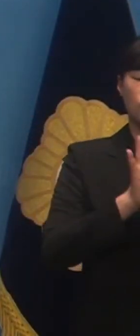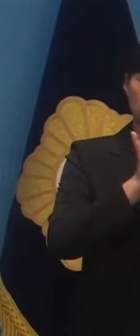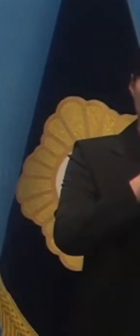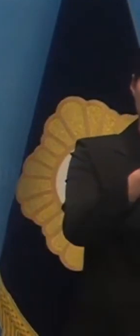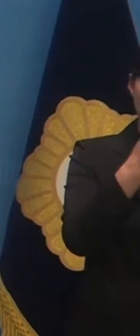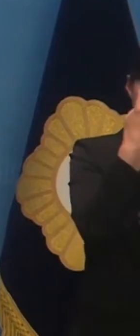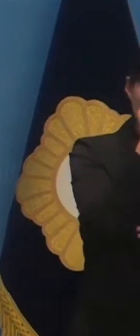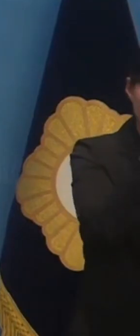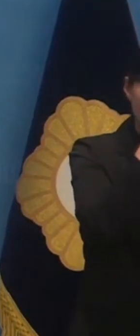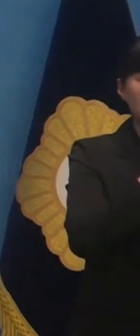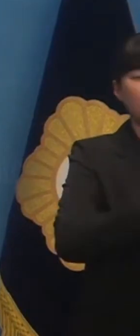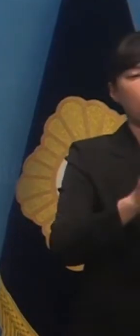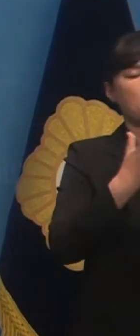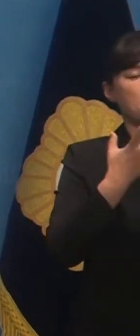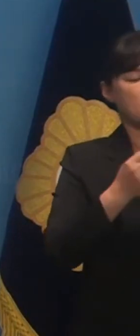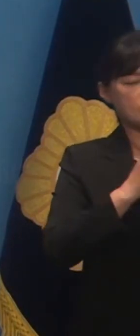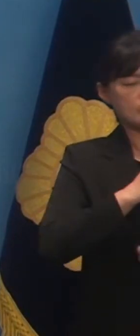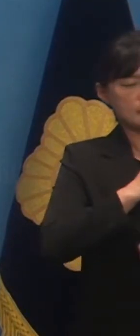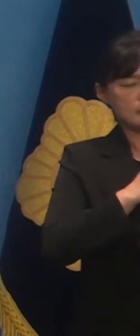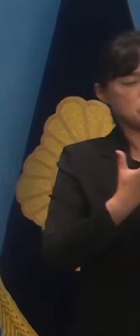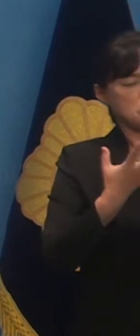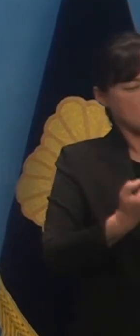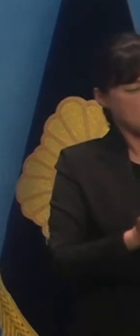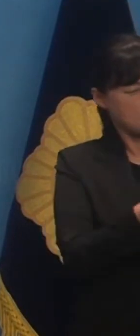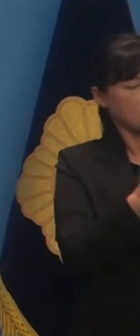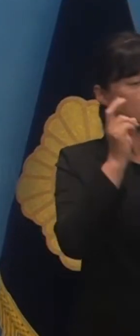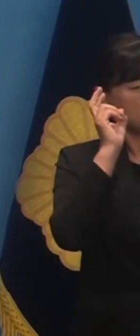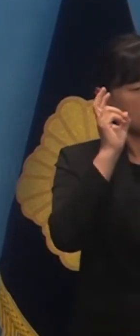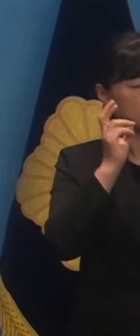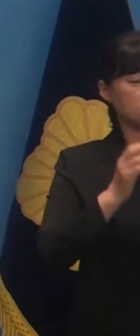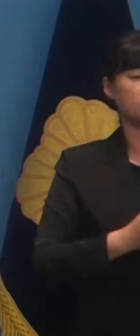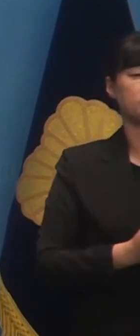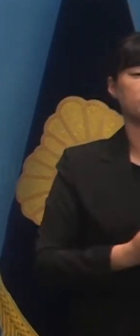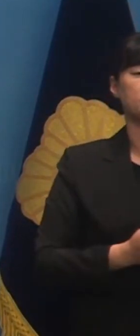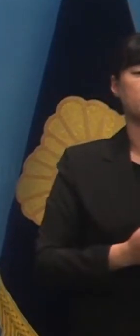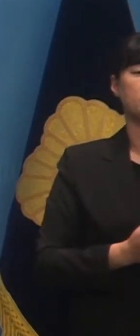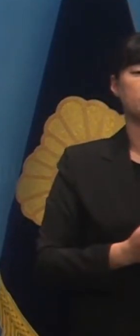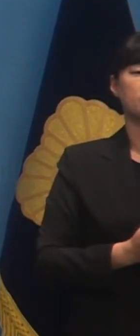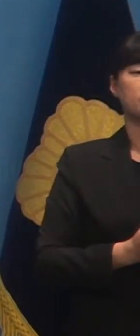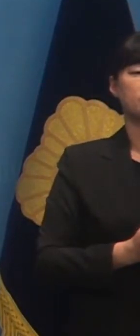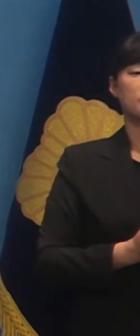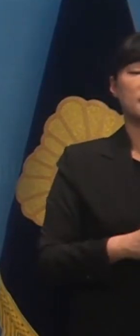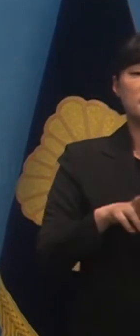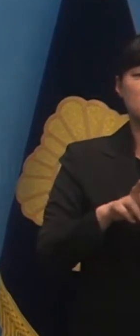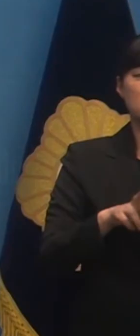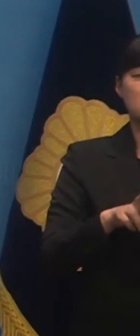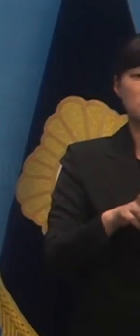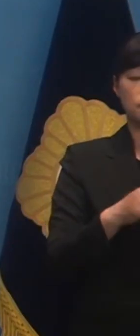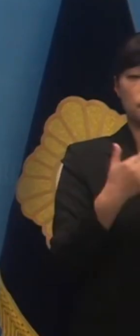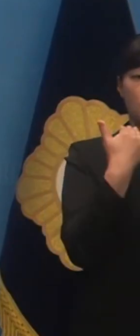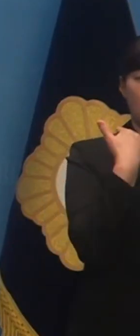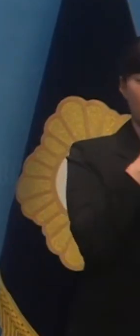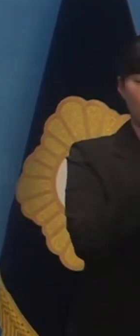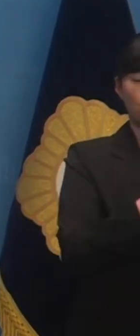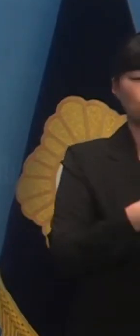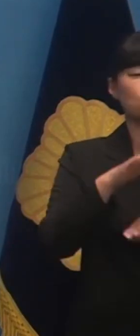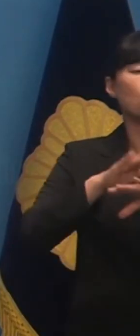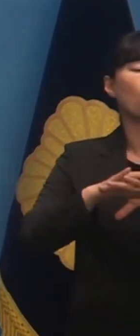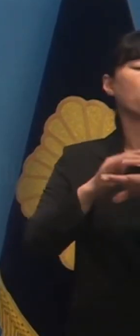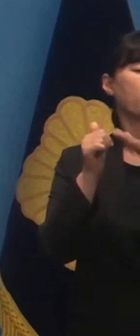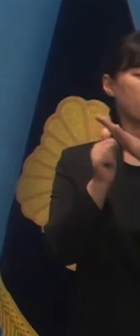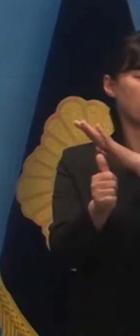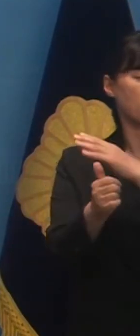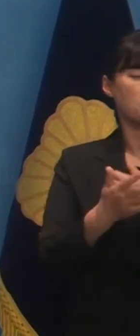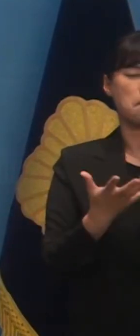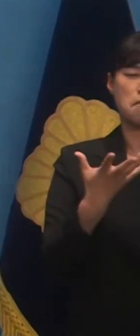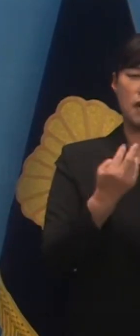향후 조사에서 더 많은 의혹들이 쏟아져 나올 것으로 예상되는 상황입니다. 지금 리박스쿨 손효숙